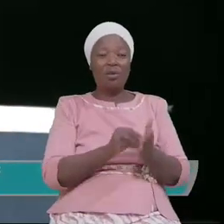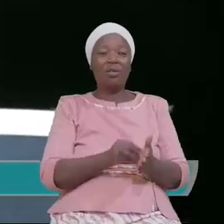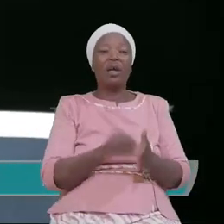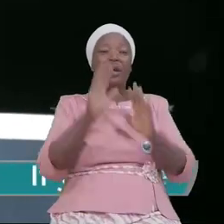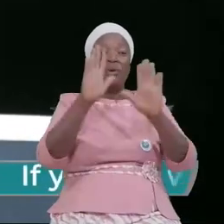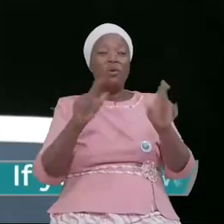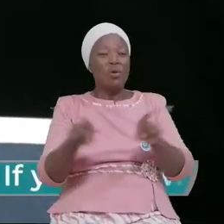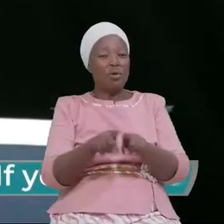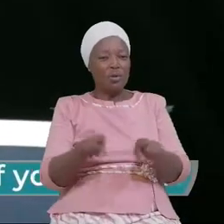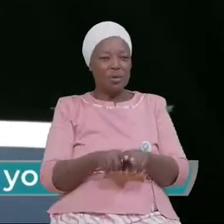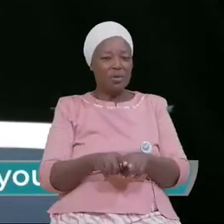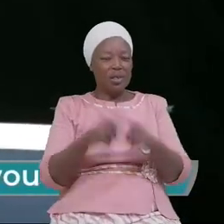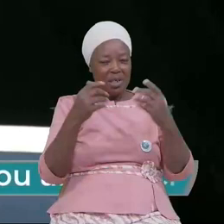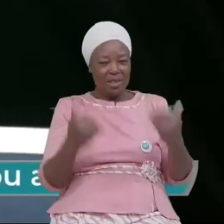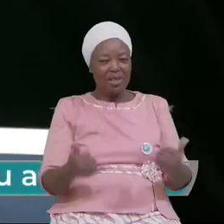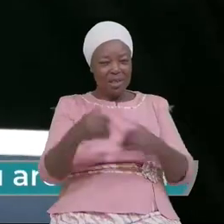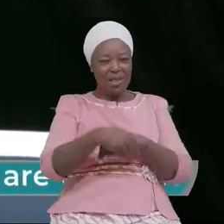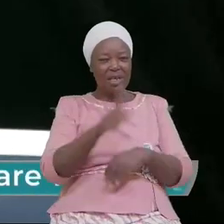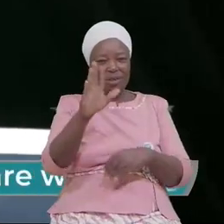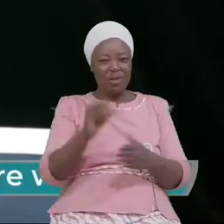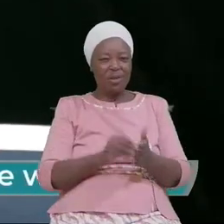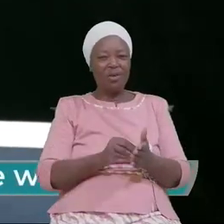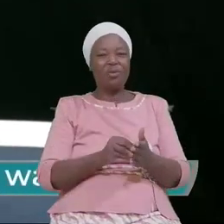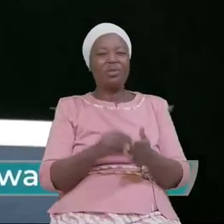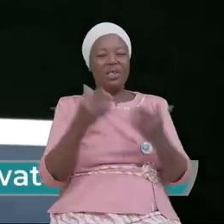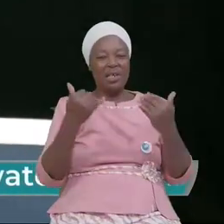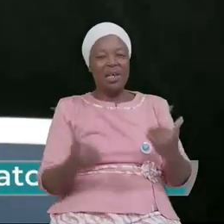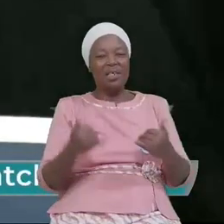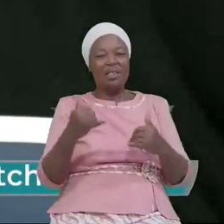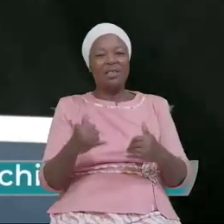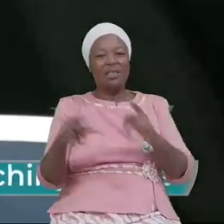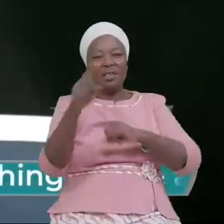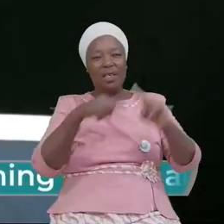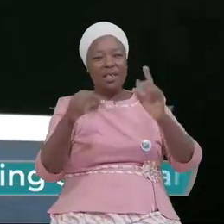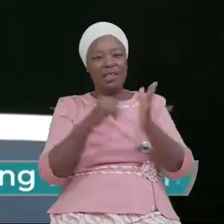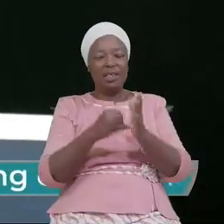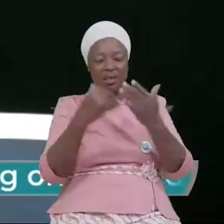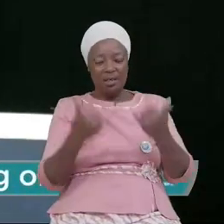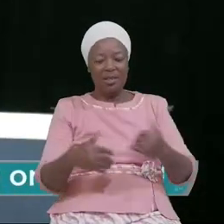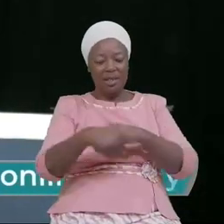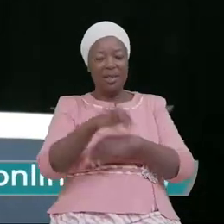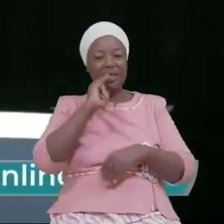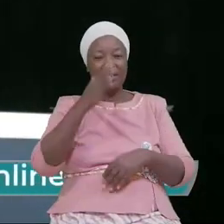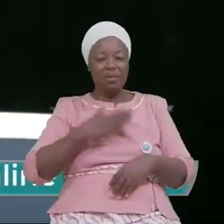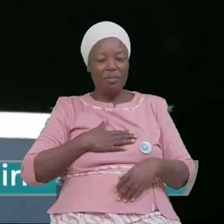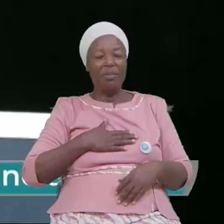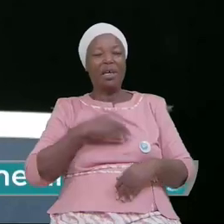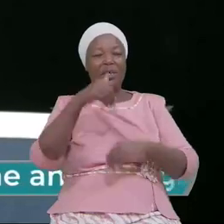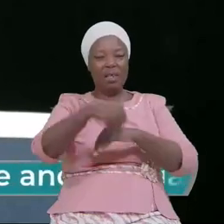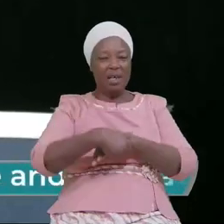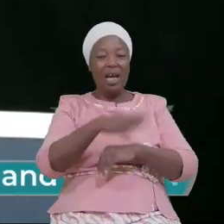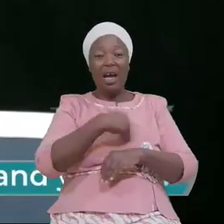Ce soir, cette soirée, c'est pour vous. Faut dire, cette soirée, c'est ma soirée. Et votre